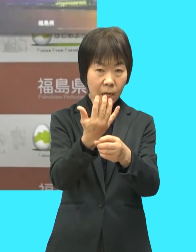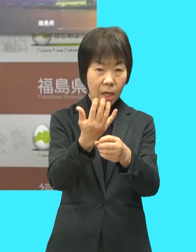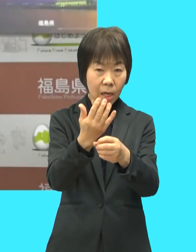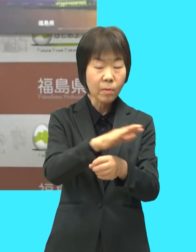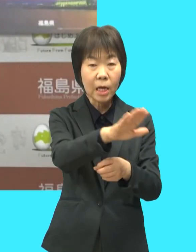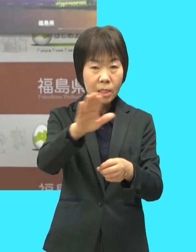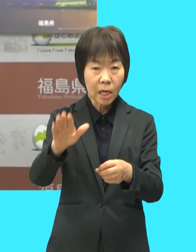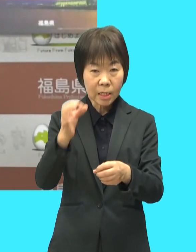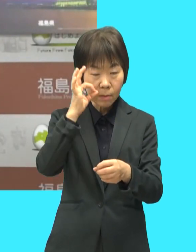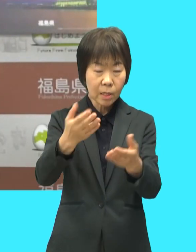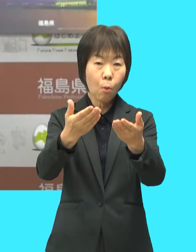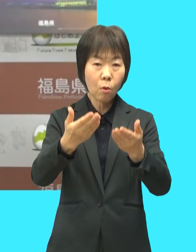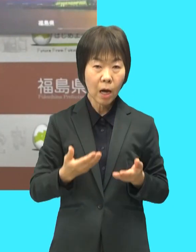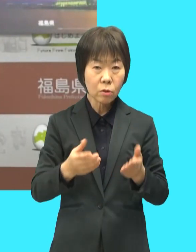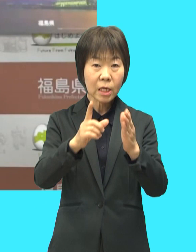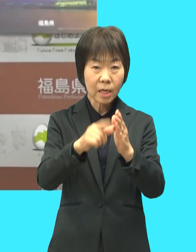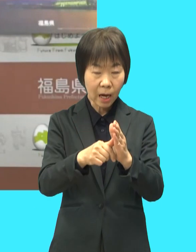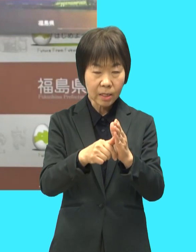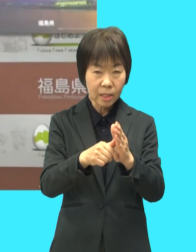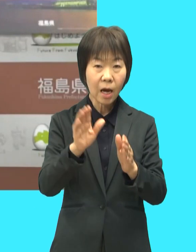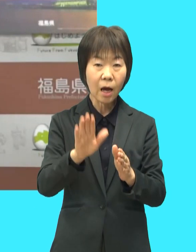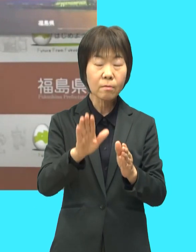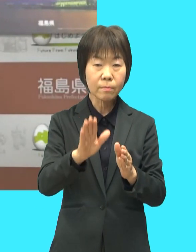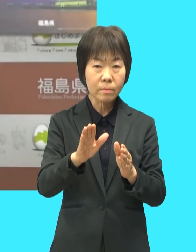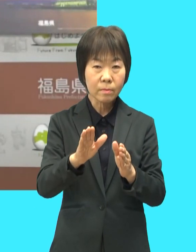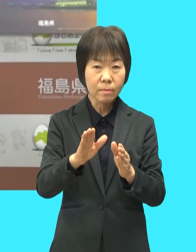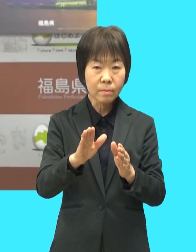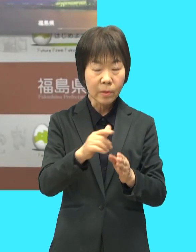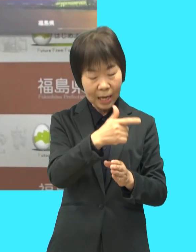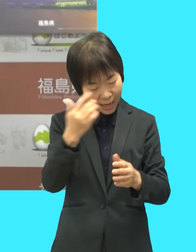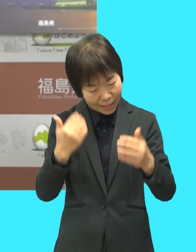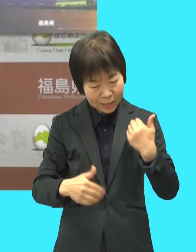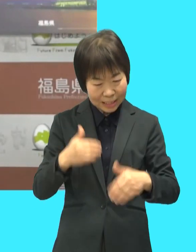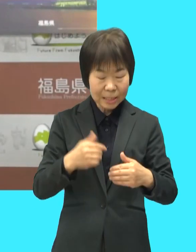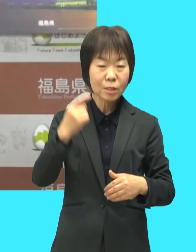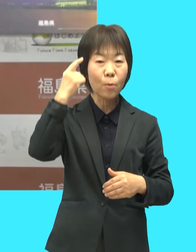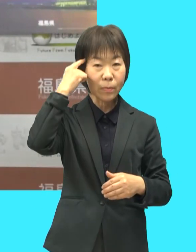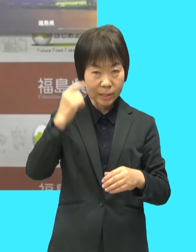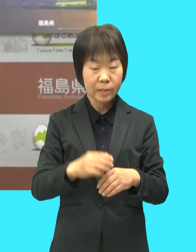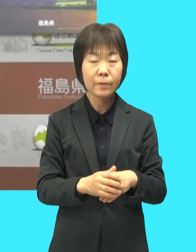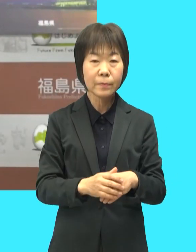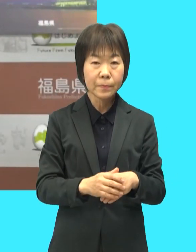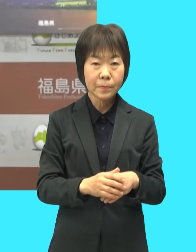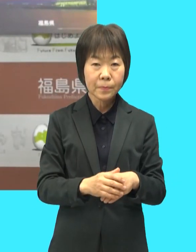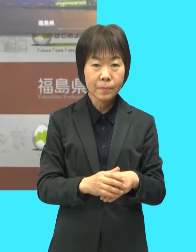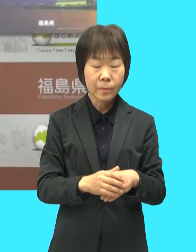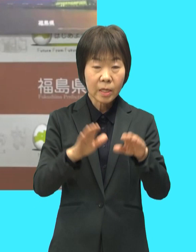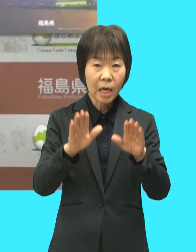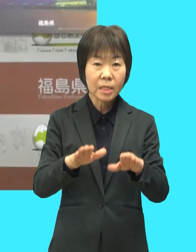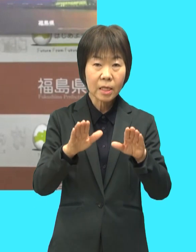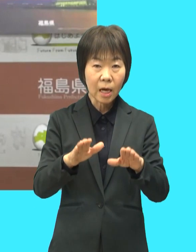に見ていただける機会を作っていただけることは大変嬉しく感じております。現